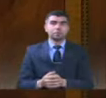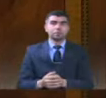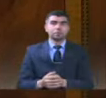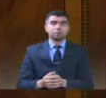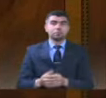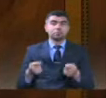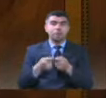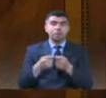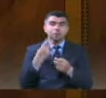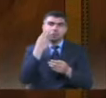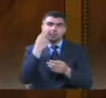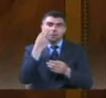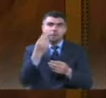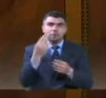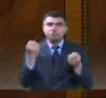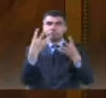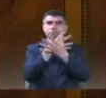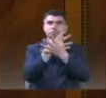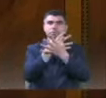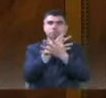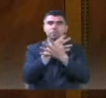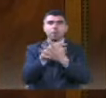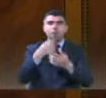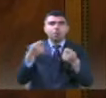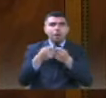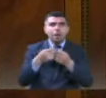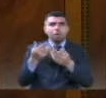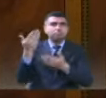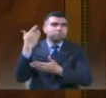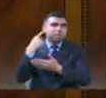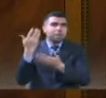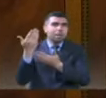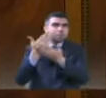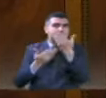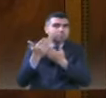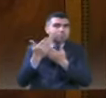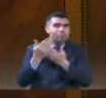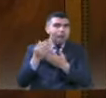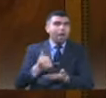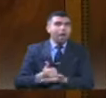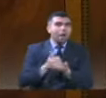ملي تنشوف شي مقترحات اللي تنقدر اللي تنشوف بلي نقدرون تنقول هاد الناس راهو ما كيعاونونا.